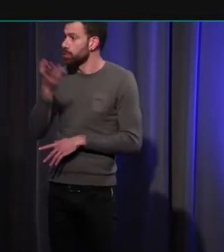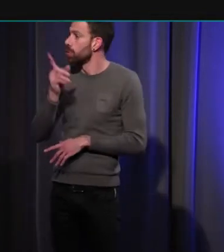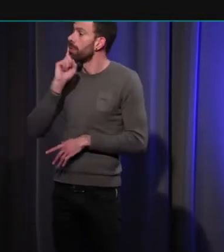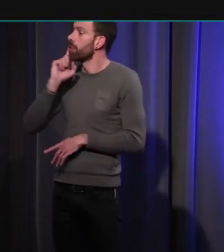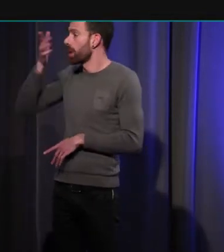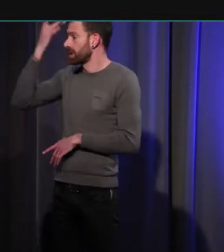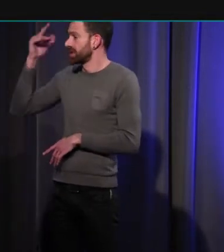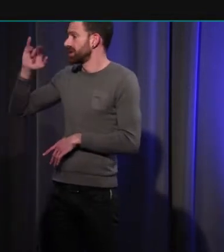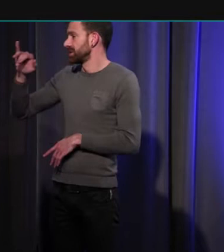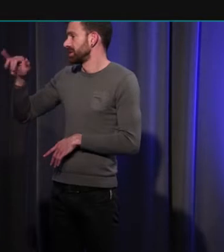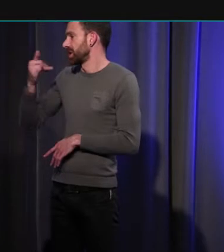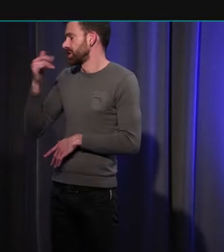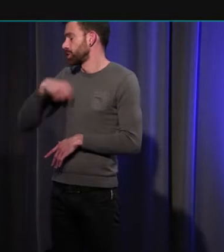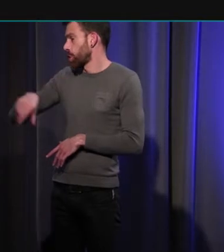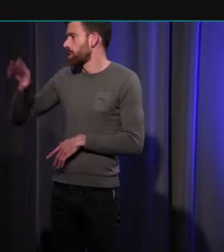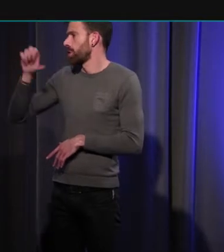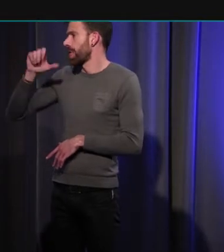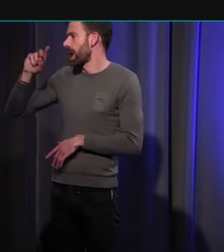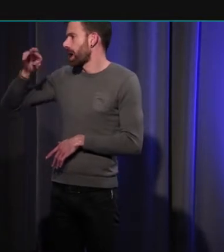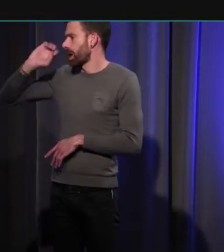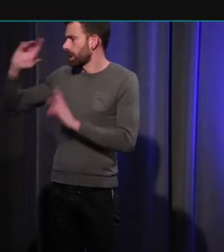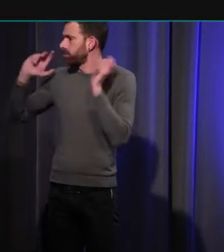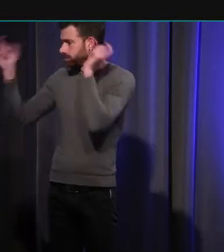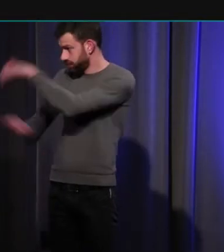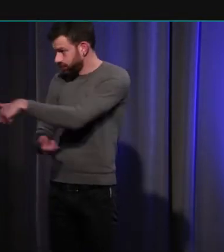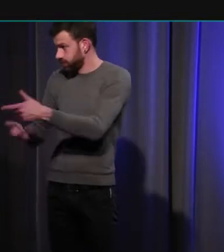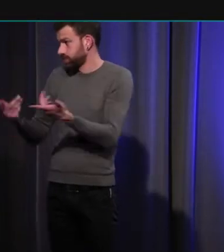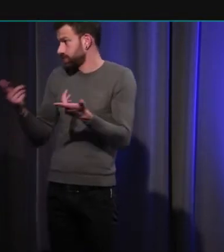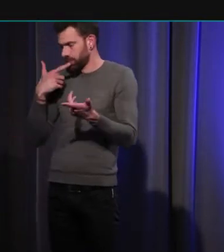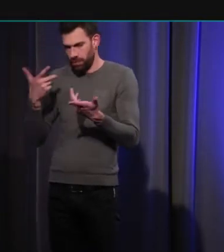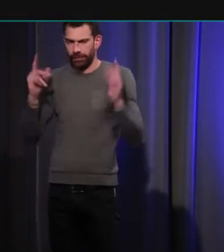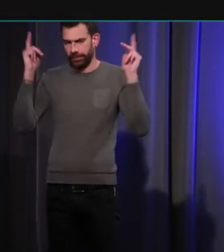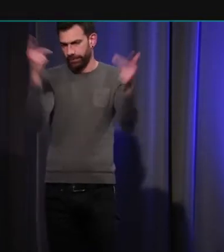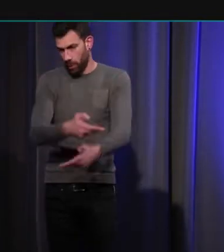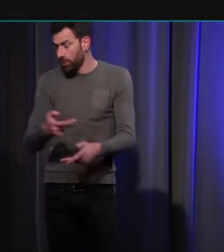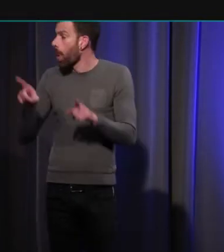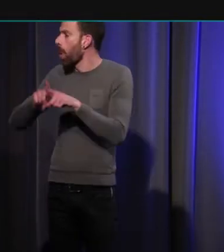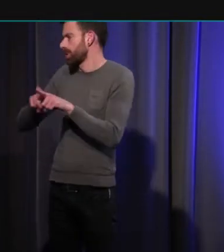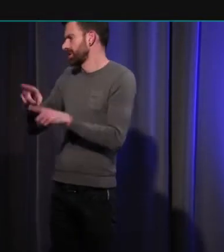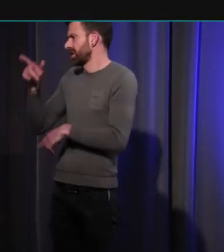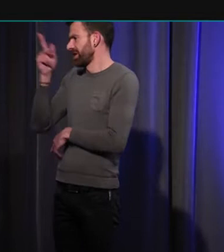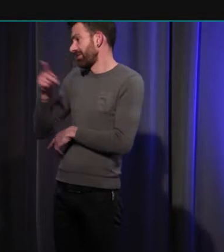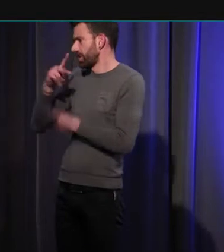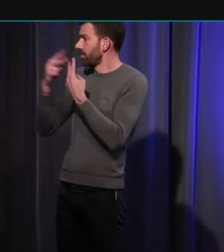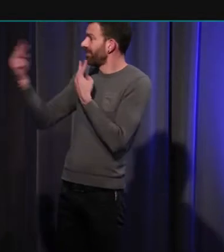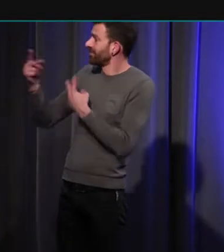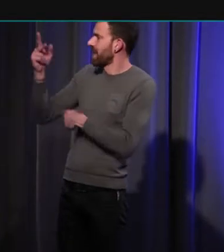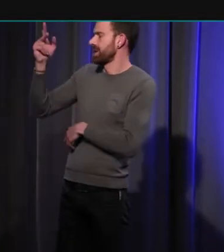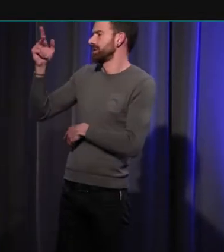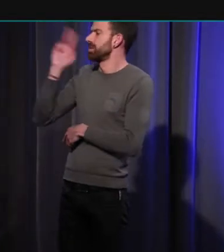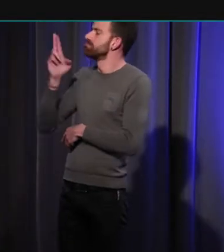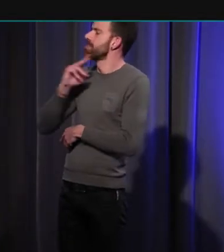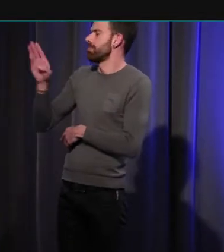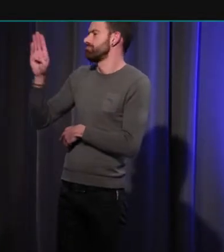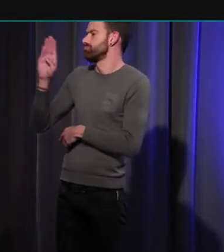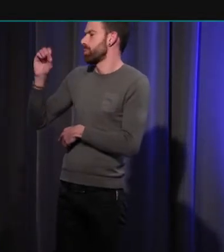1291 et puis aussi pour philippe c'était une façon de s'affirmer face à la papauté face à boniface 8 avec lequel il avait